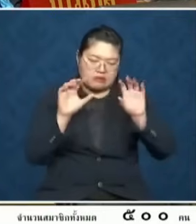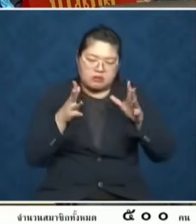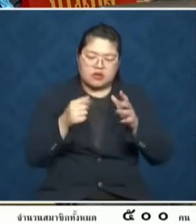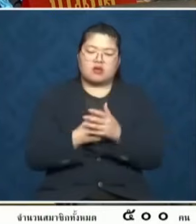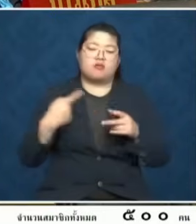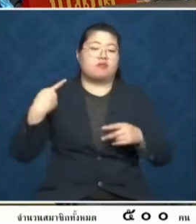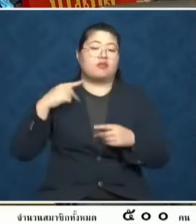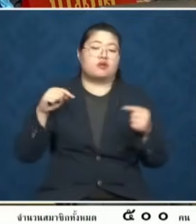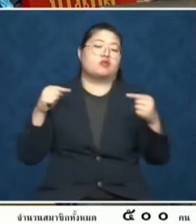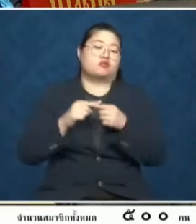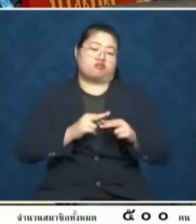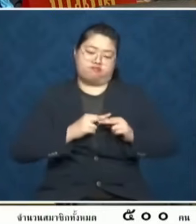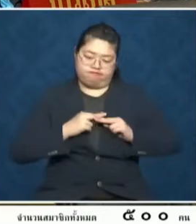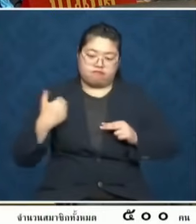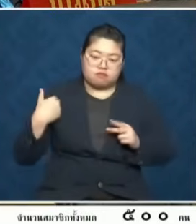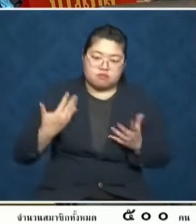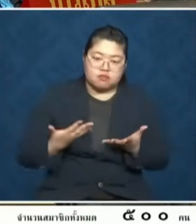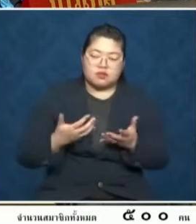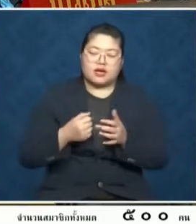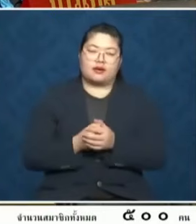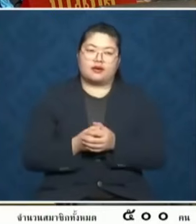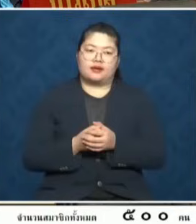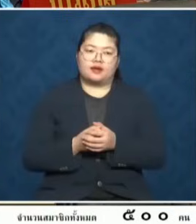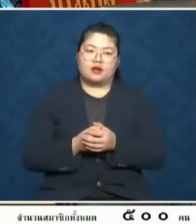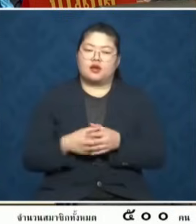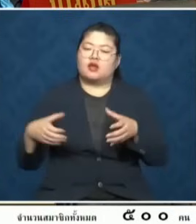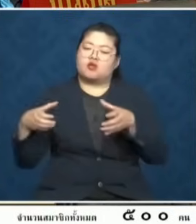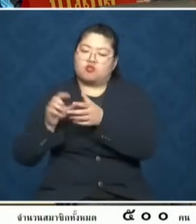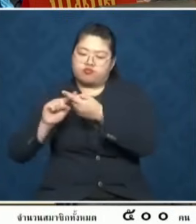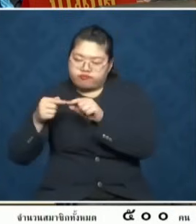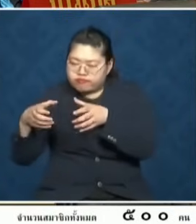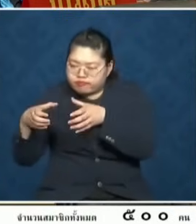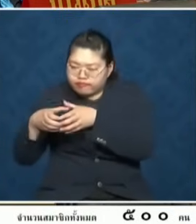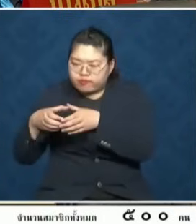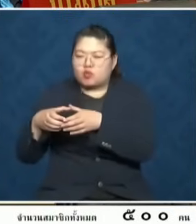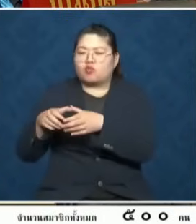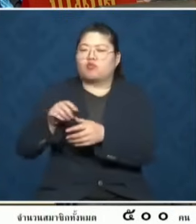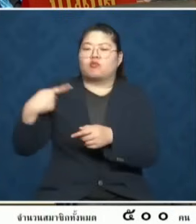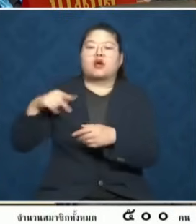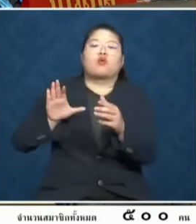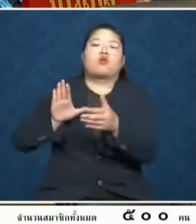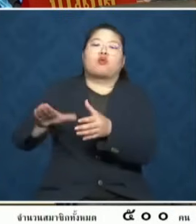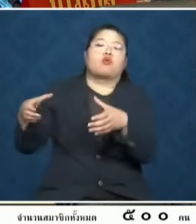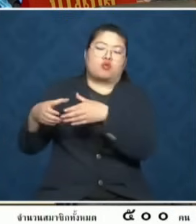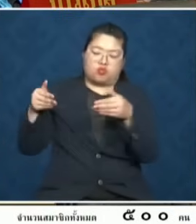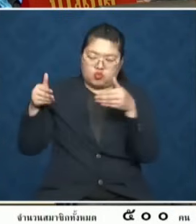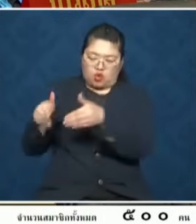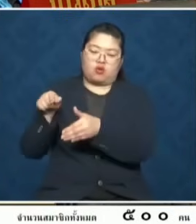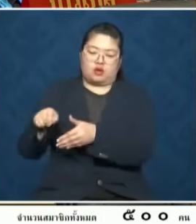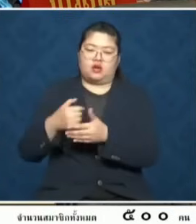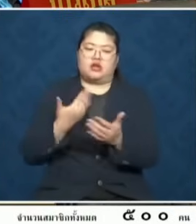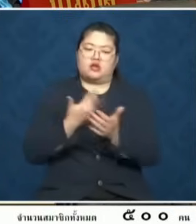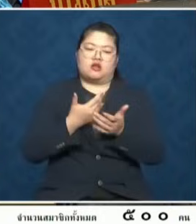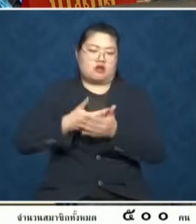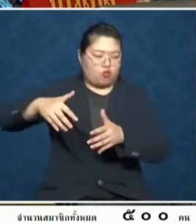เอื้อผลประโยชน์ให้กับตนเองหรือเปล่าและมีการเอื้อพวกพ้องอย่างไรบ้างและใครรับรายได้เข้ากระเป๋าไปเท่า